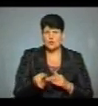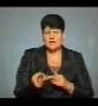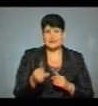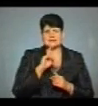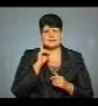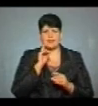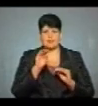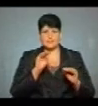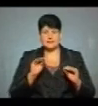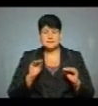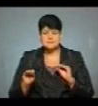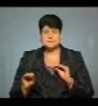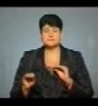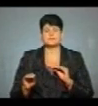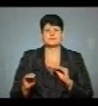зон, які